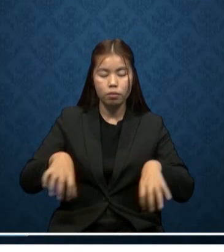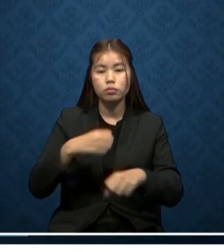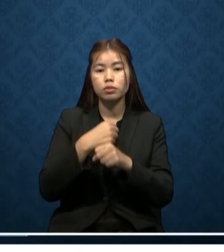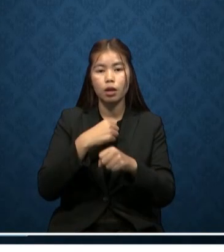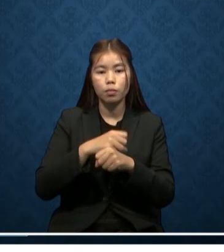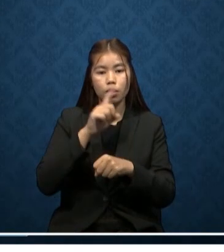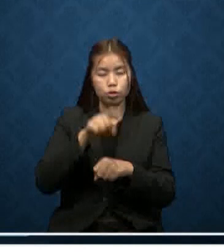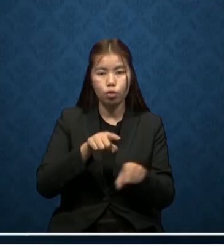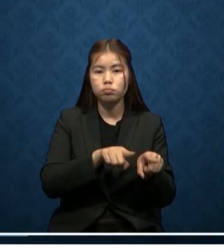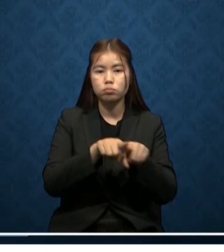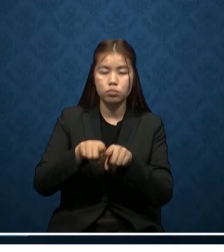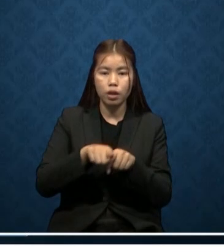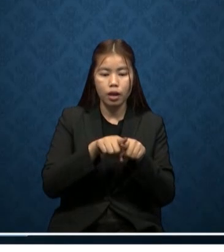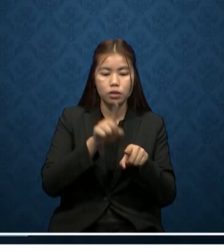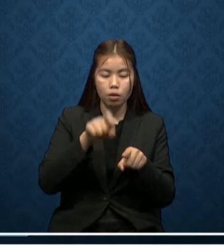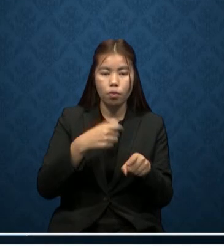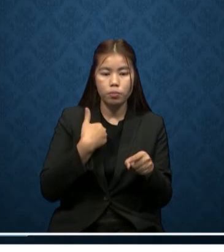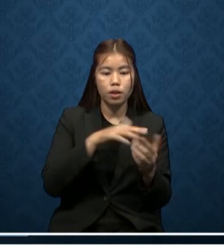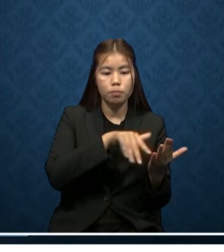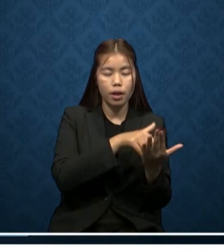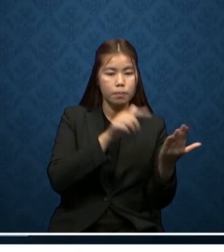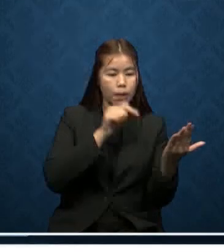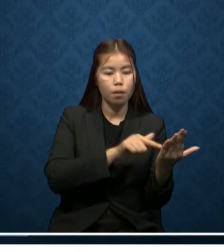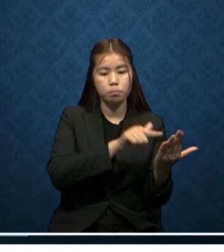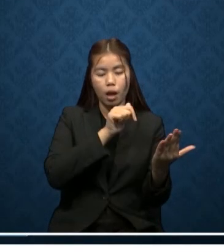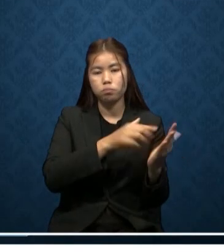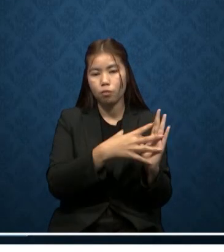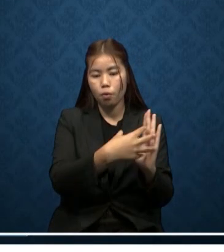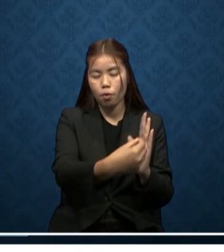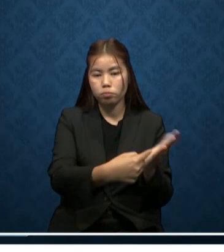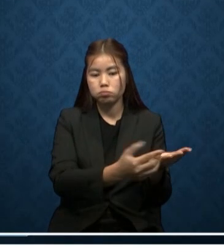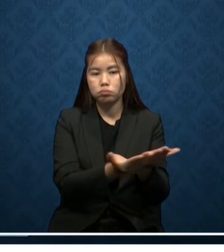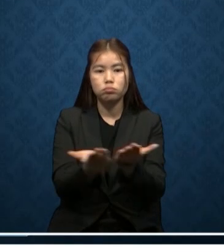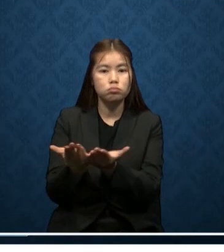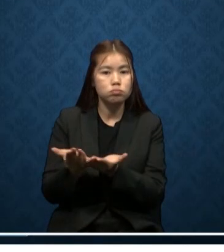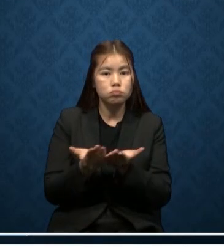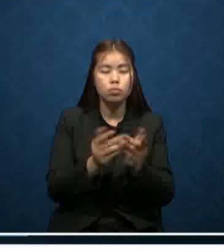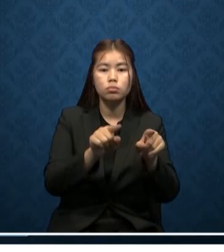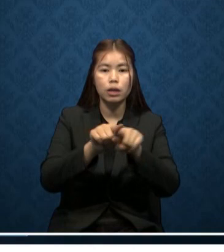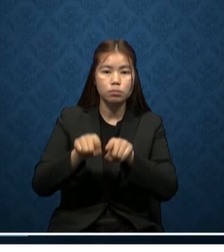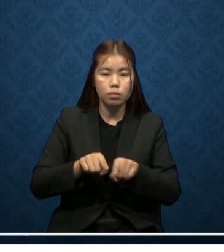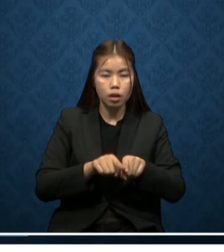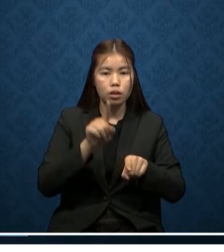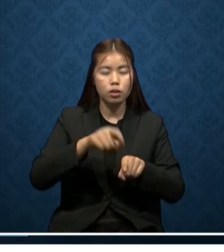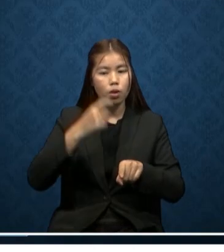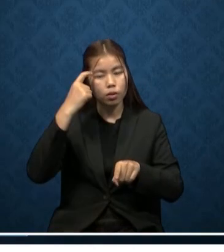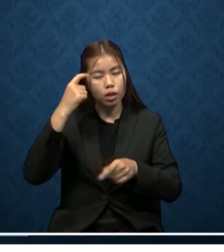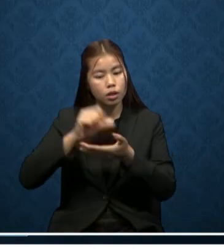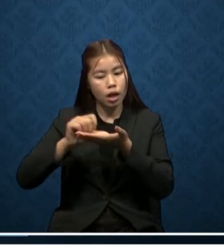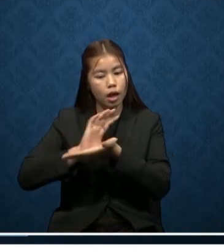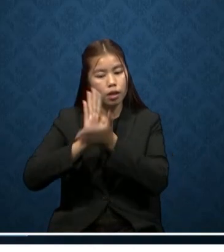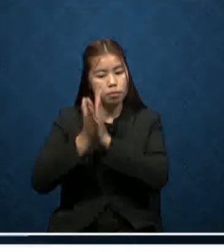กันอย่างน้อย 1แผนแม่บทซึ่งทุกหน่วยงานต้องปรับกระบวนการกระบวนทัศน์การมองเป้า